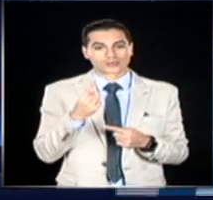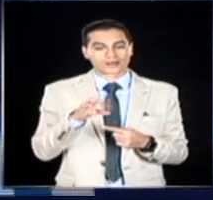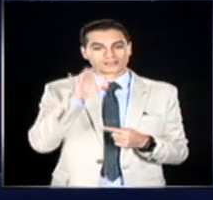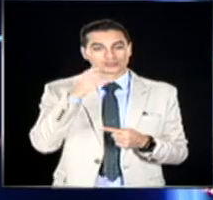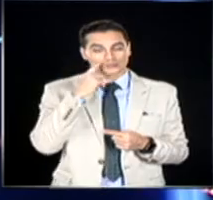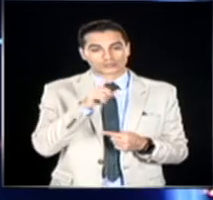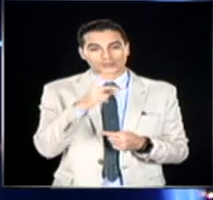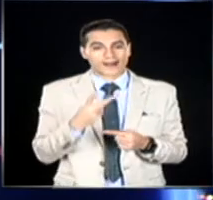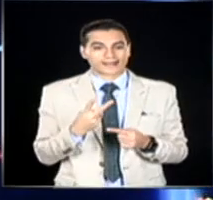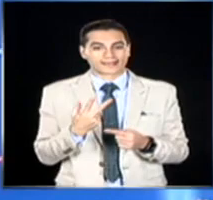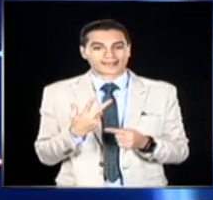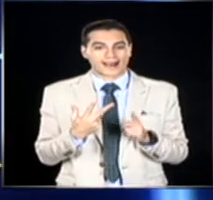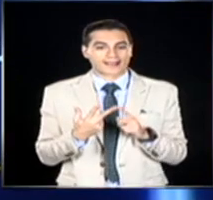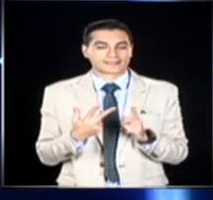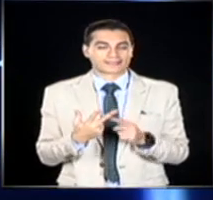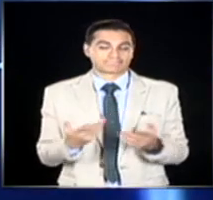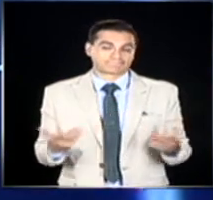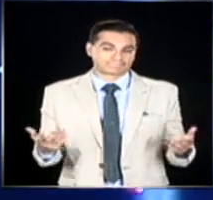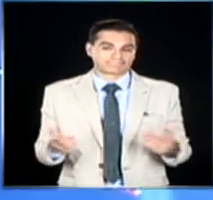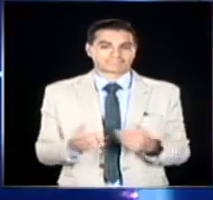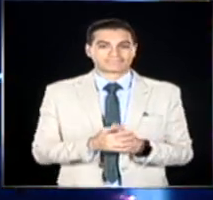السؤال الثالث،